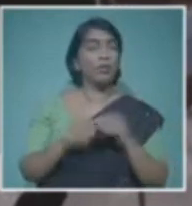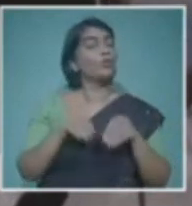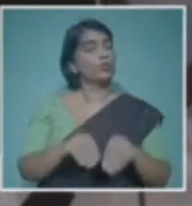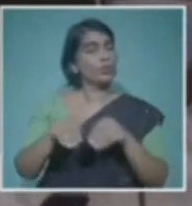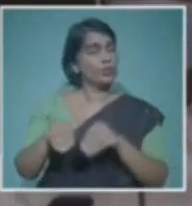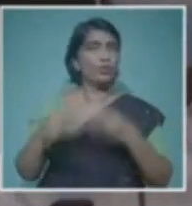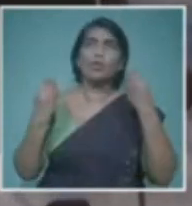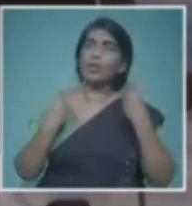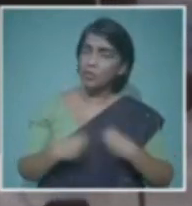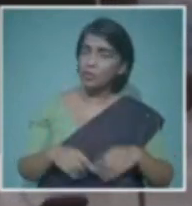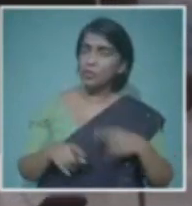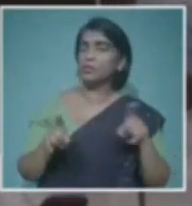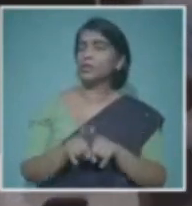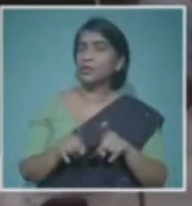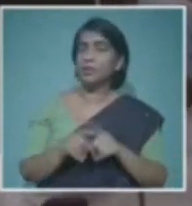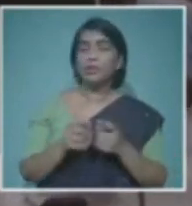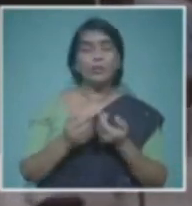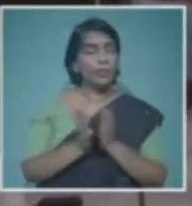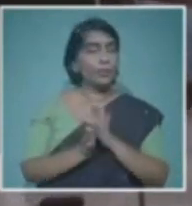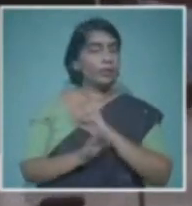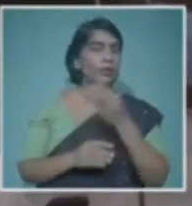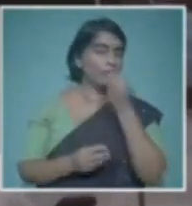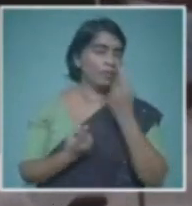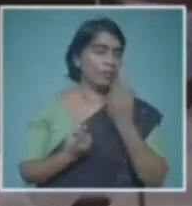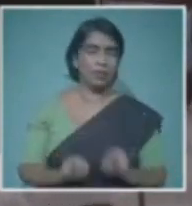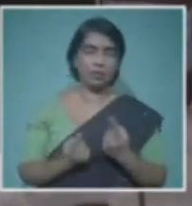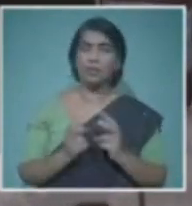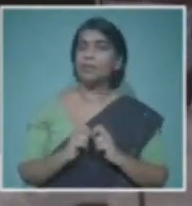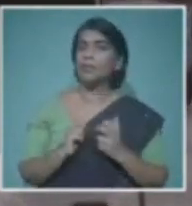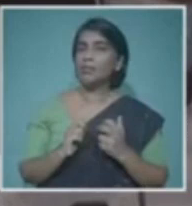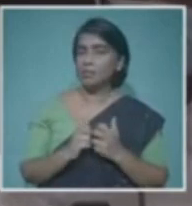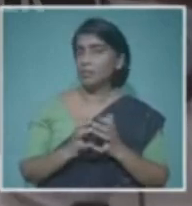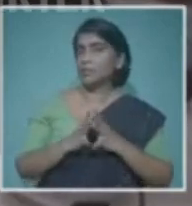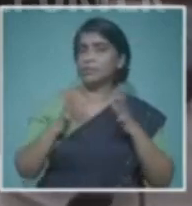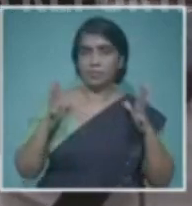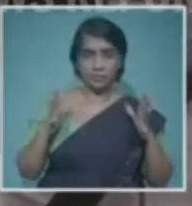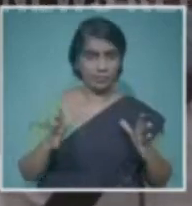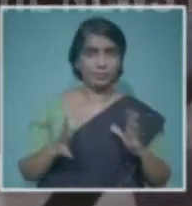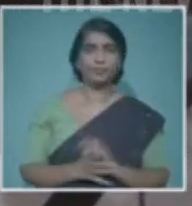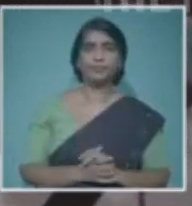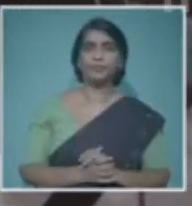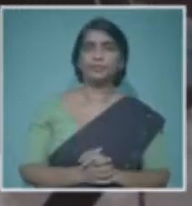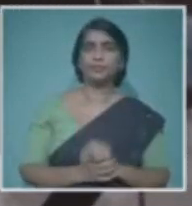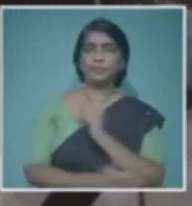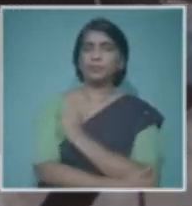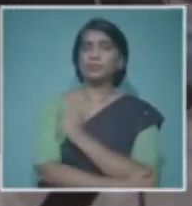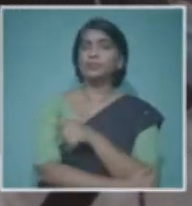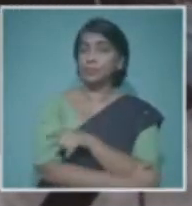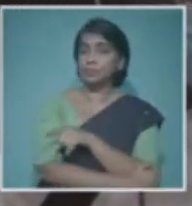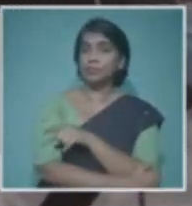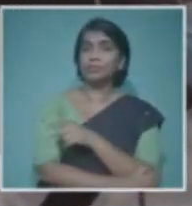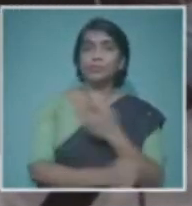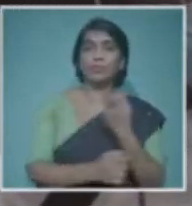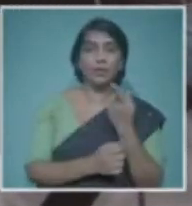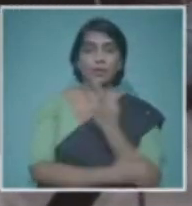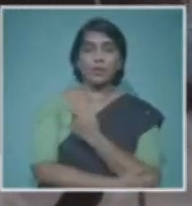නිසා කෘෂිකර්මය බිඳ වැටීමත් සමග තමයි මේ ආහාර අර්බුදය තවදුරටත් වර්ධනය වෙන්න පටන් ගන්නේ.